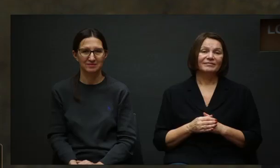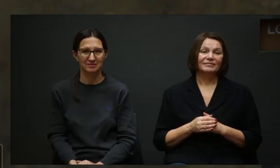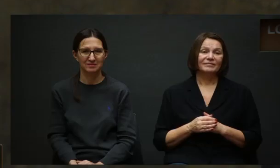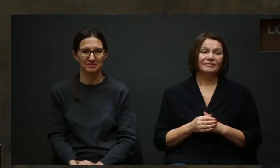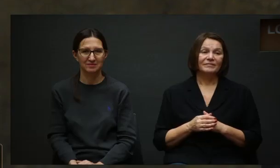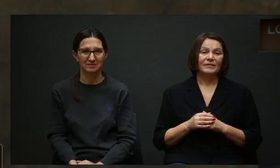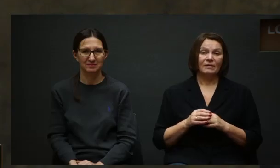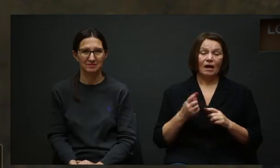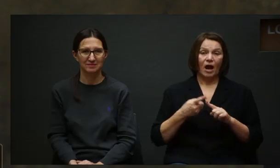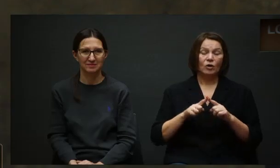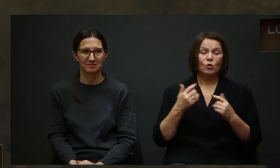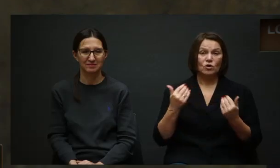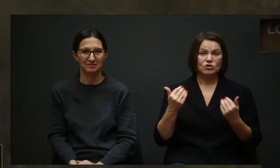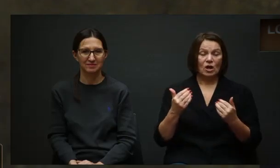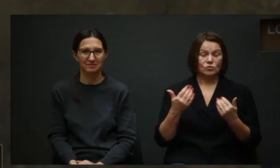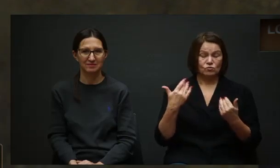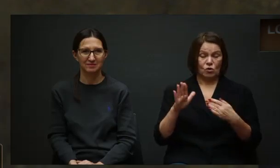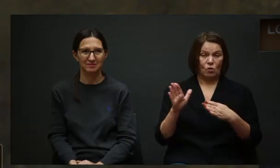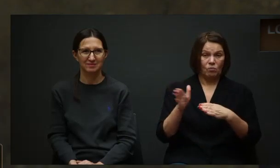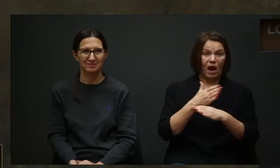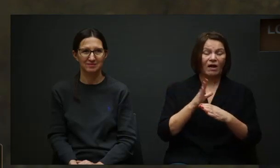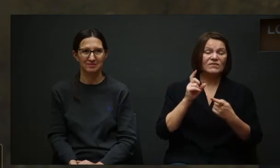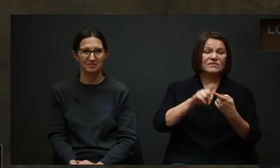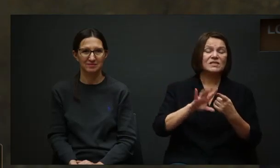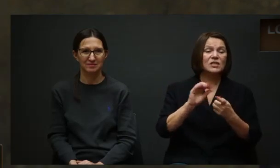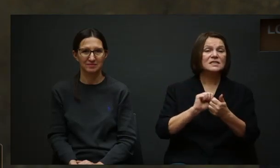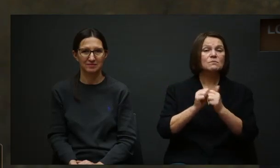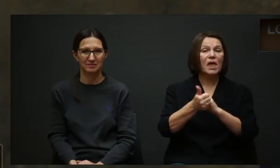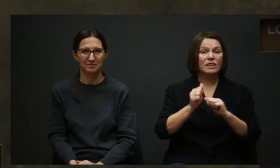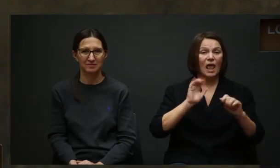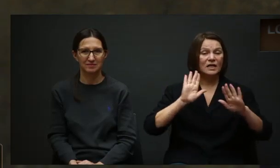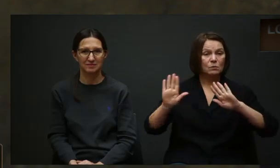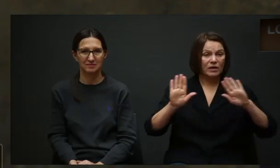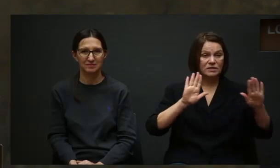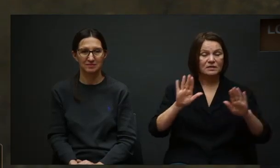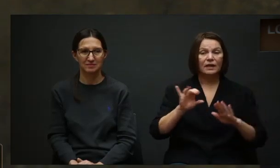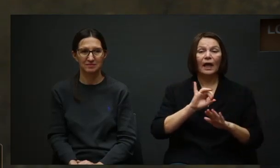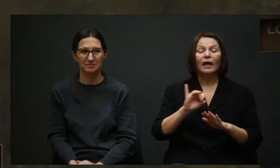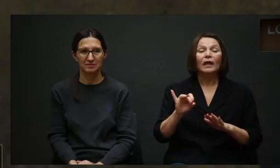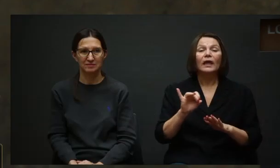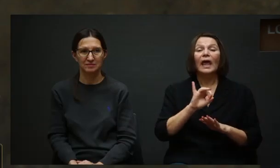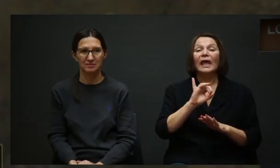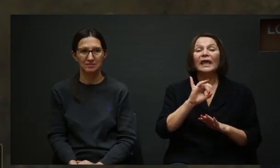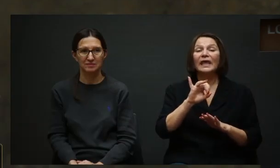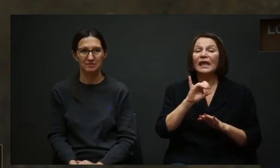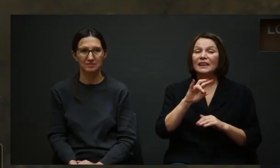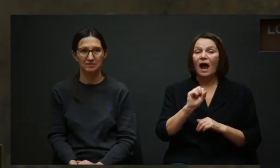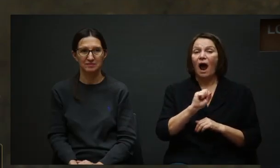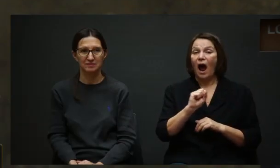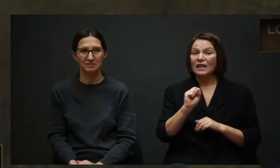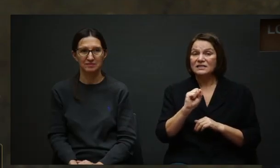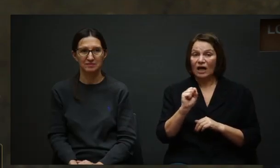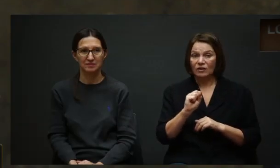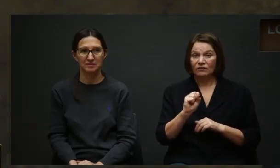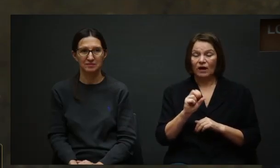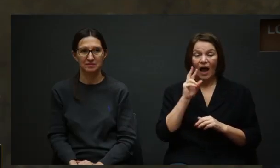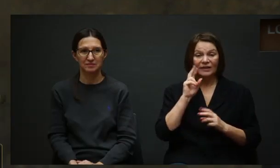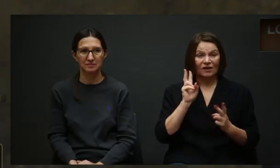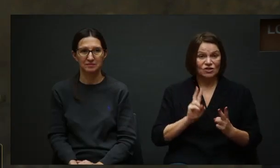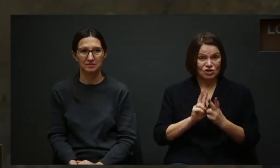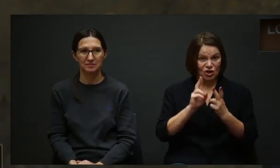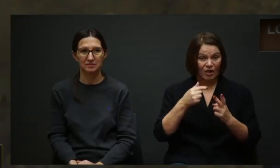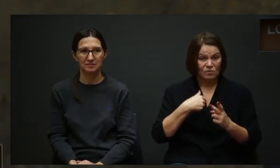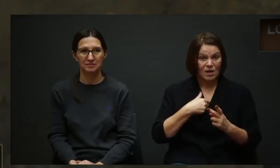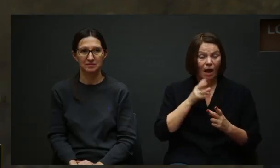со сменой экспозиции, вот давно уже уплыли. Ну и потом Ирина Александровна, когда встречала меня уже